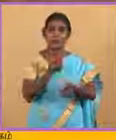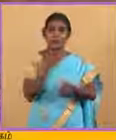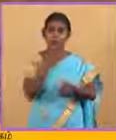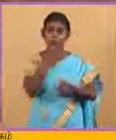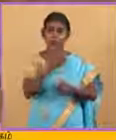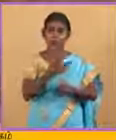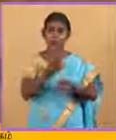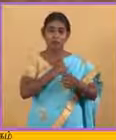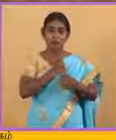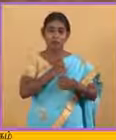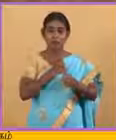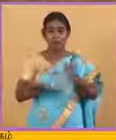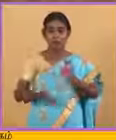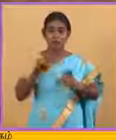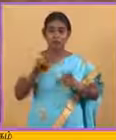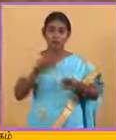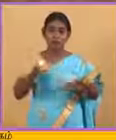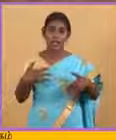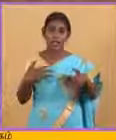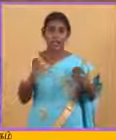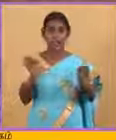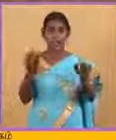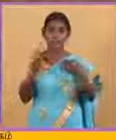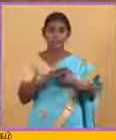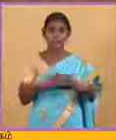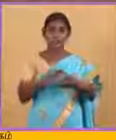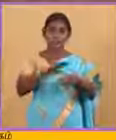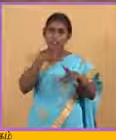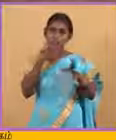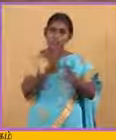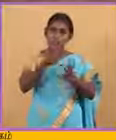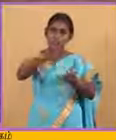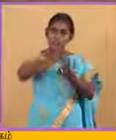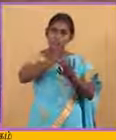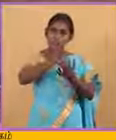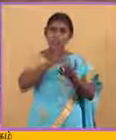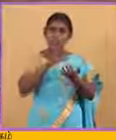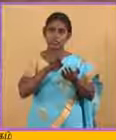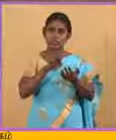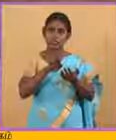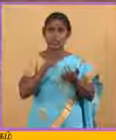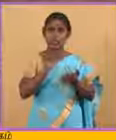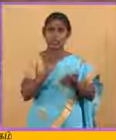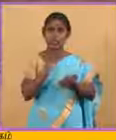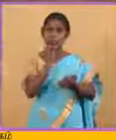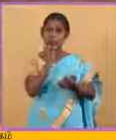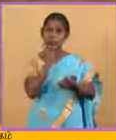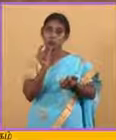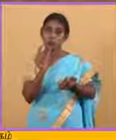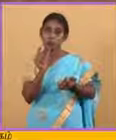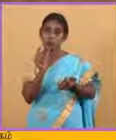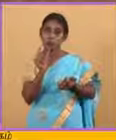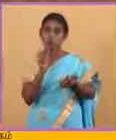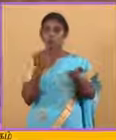நமக்கு மிகவும் மகிழ்ச்சியாக இருக்கும். இத்தனை மகிழ்ச்சியையும் தரக்கூடிய இந்த சொற்பூங்கா, அதிலும்